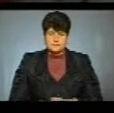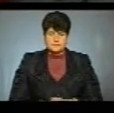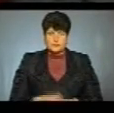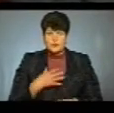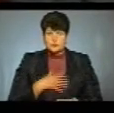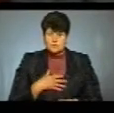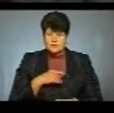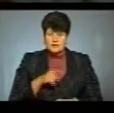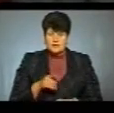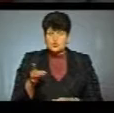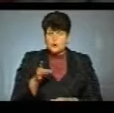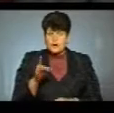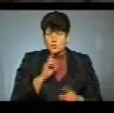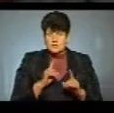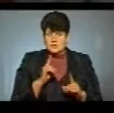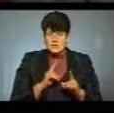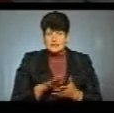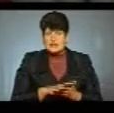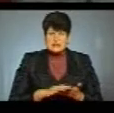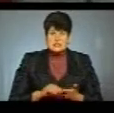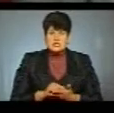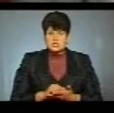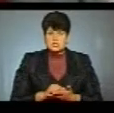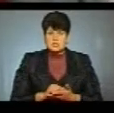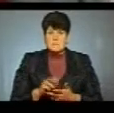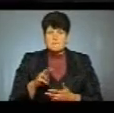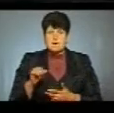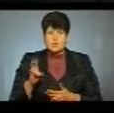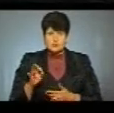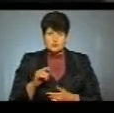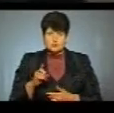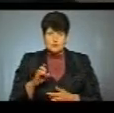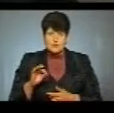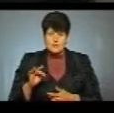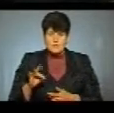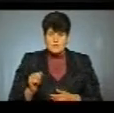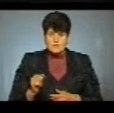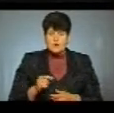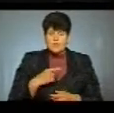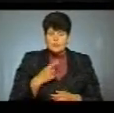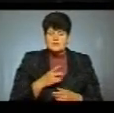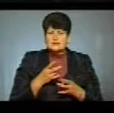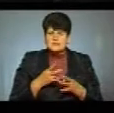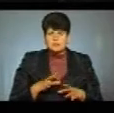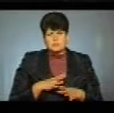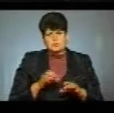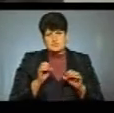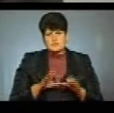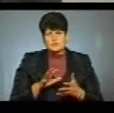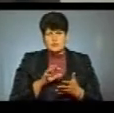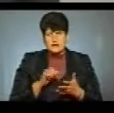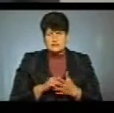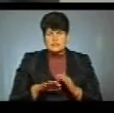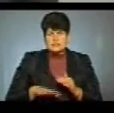що районна рада нищить майно збору. Анатолій Зятківський каже, не слід було здавати в оренду